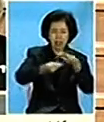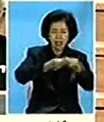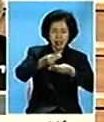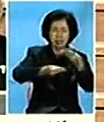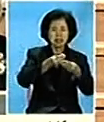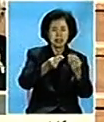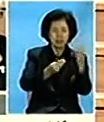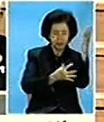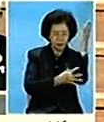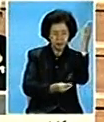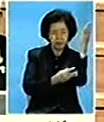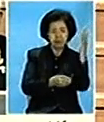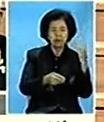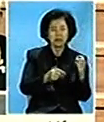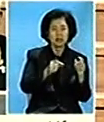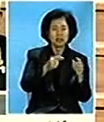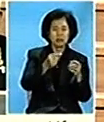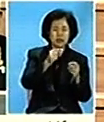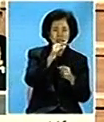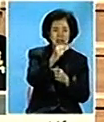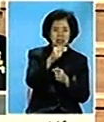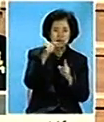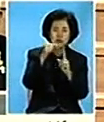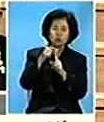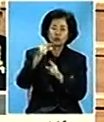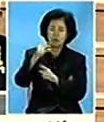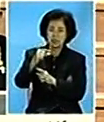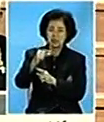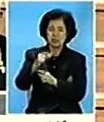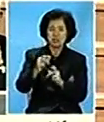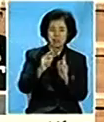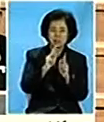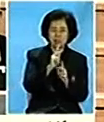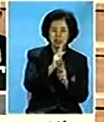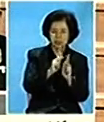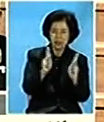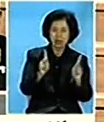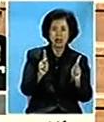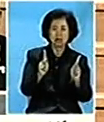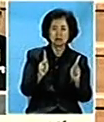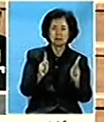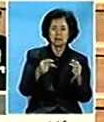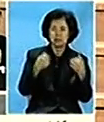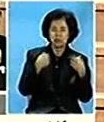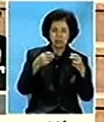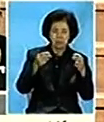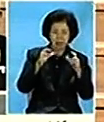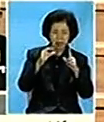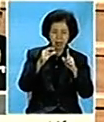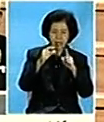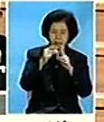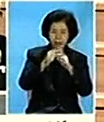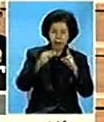มันสำปะหลังในลักษณะ G2G นะครับโดยคณะกรรมการกฤษฎีกาได้มีการทำคำวินิจฉัยไว้นะครับว่